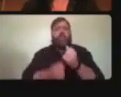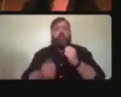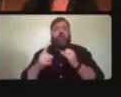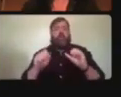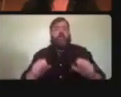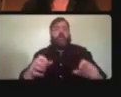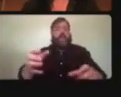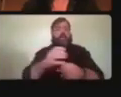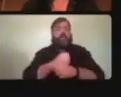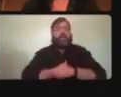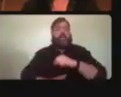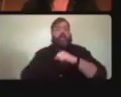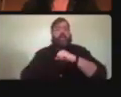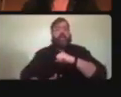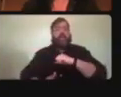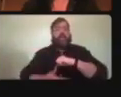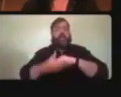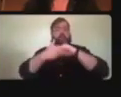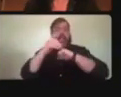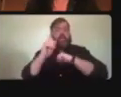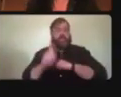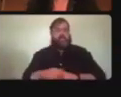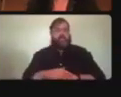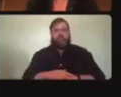na watapata msaada ambao wanahitaji.